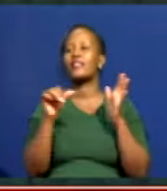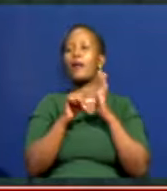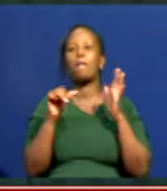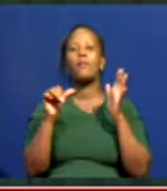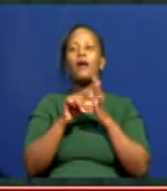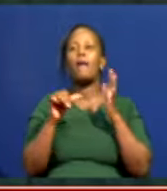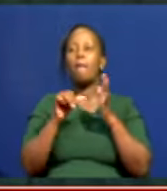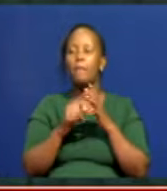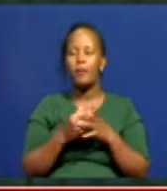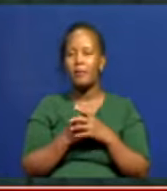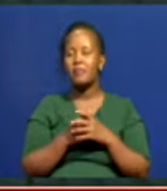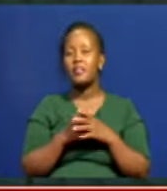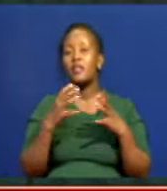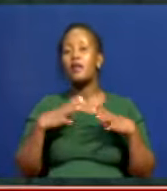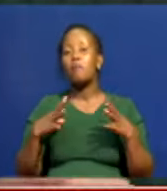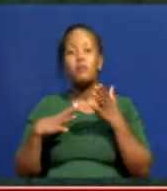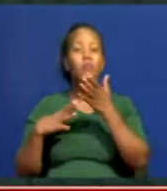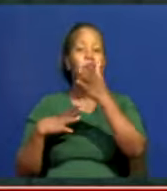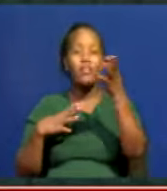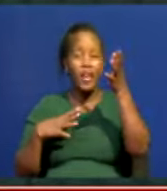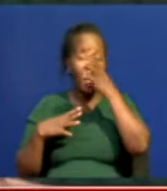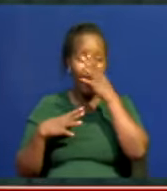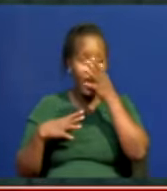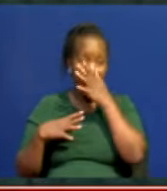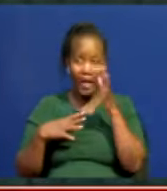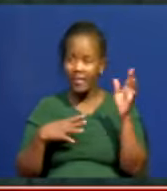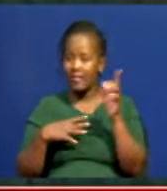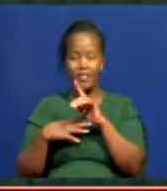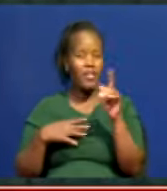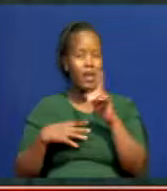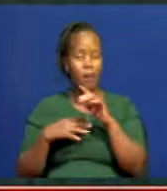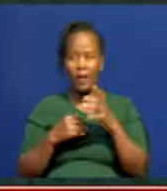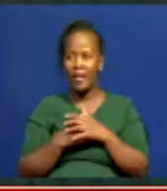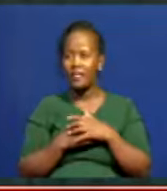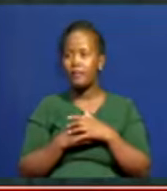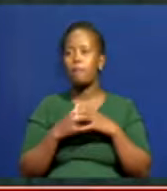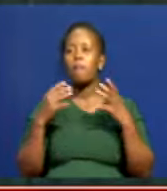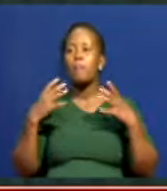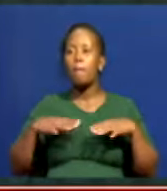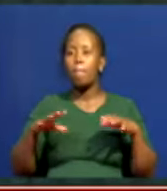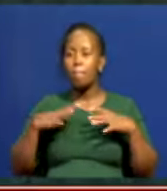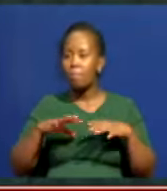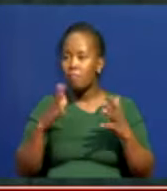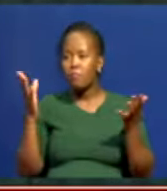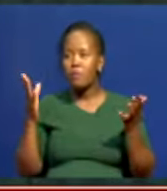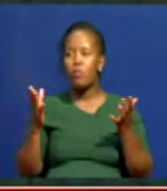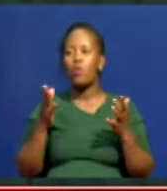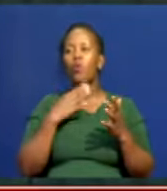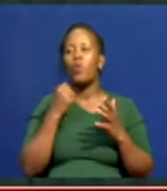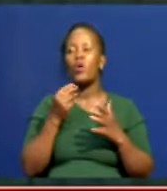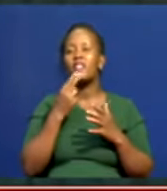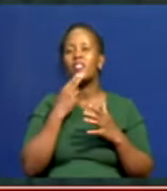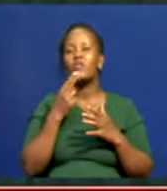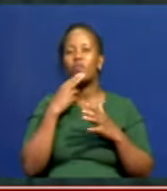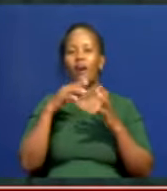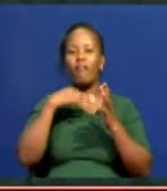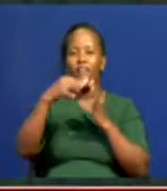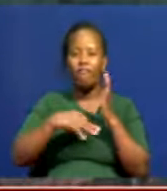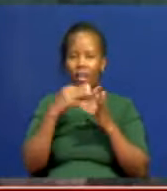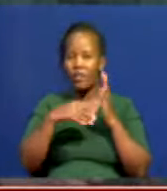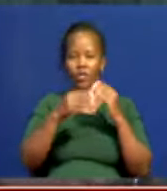Mtu asikudanganye. Hawa marafiki zetu wa kuambia ukweli, wananchi hawataki kiwanda cha Nzoia